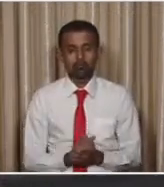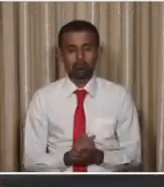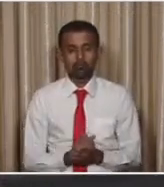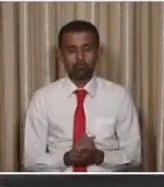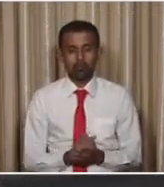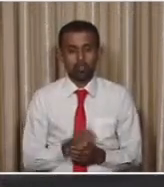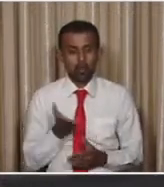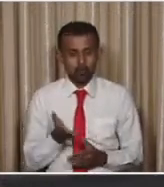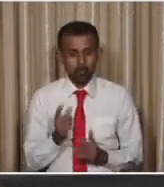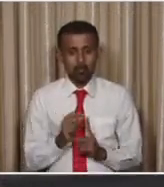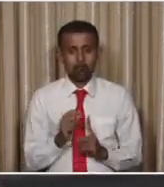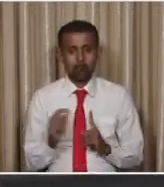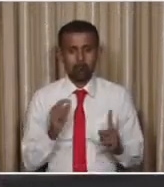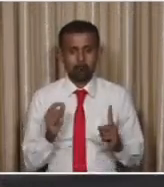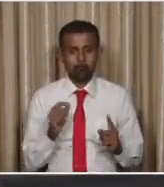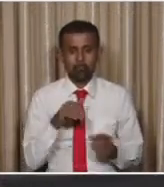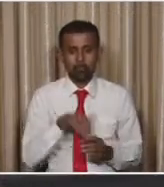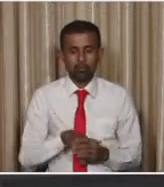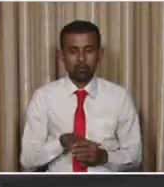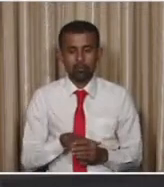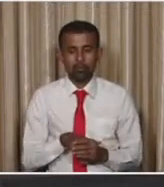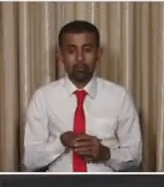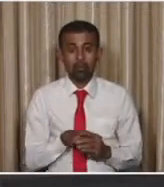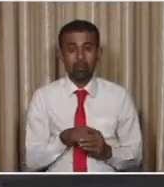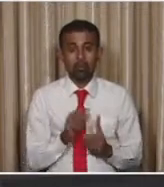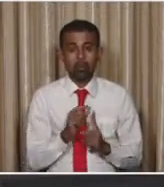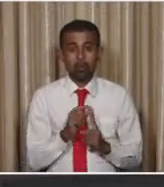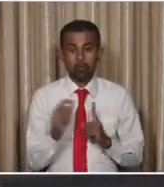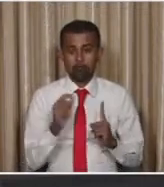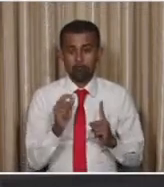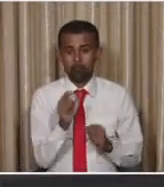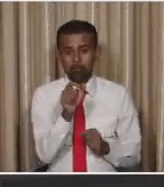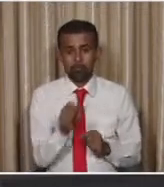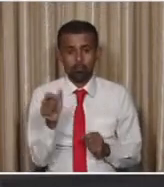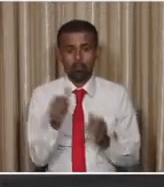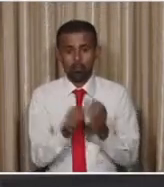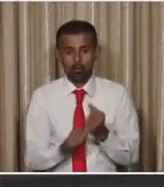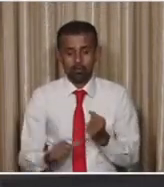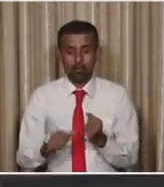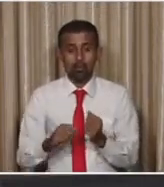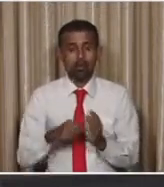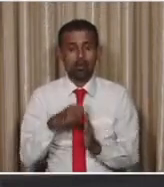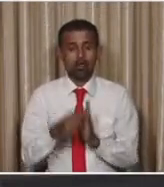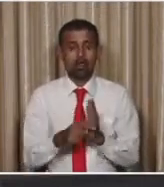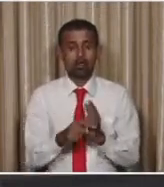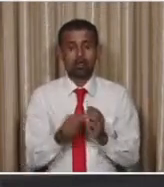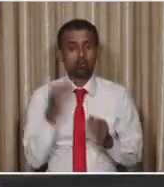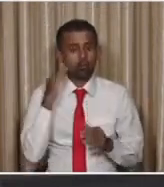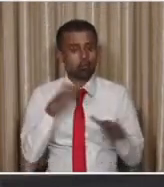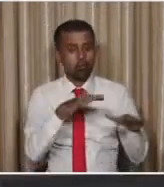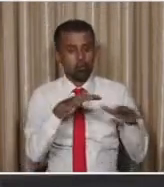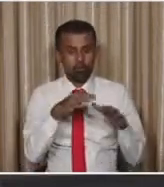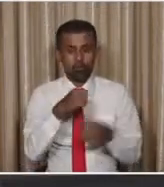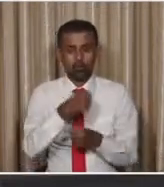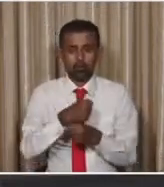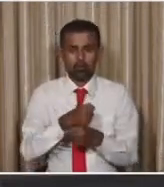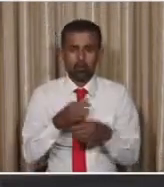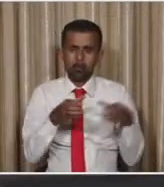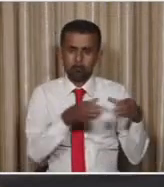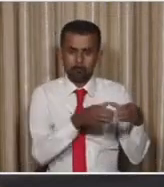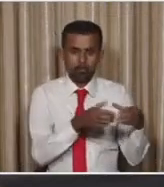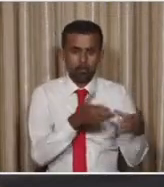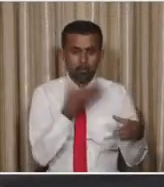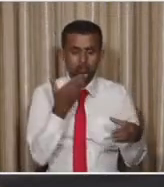මේ පාර්ලිමේන්තුව තුල ගරු මන්ත්‍රීවරුන් නියෝජනය කරන්නේ මේ රටේ ජනතාව. එයාලා ආණ්ඩු පක්ෂයේ වෙන්න